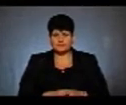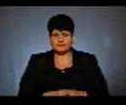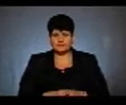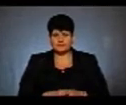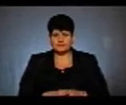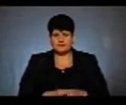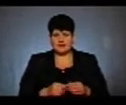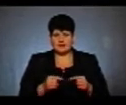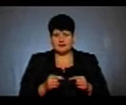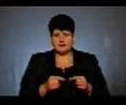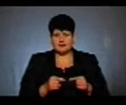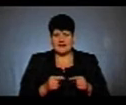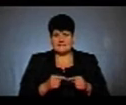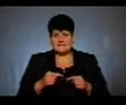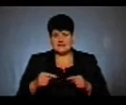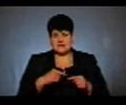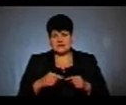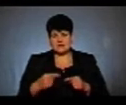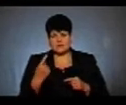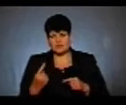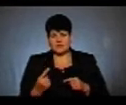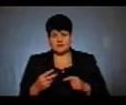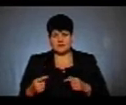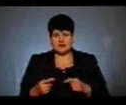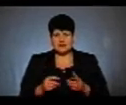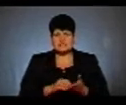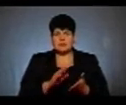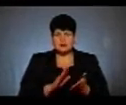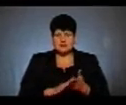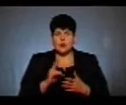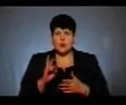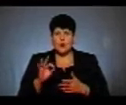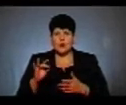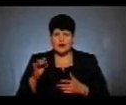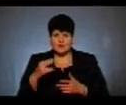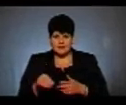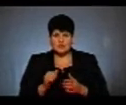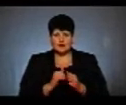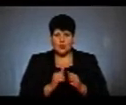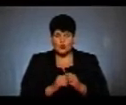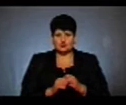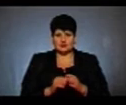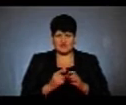певну відстань одна від одної, і при цьому записує координати кожної викиданої